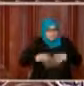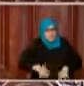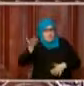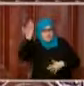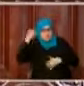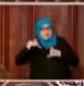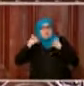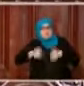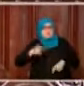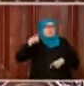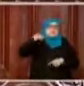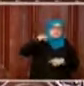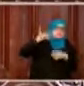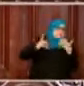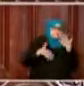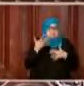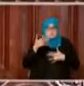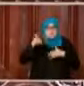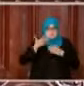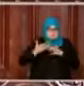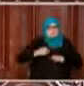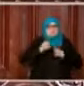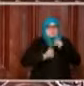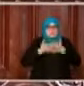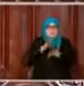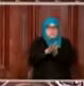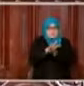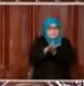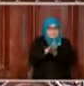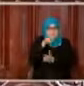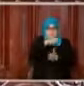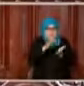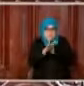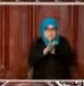ضفة البناء والعمل.